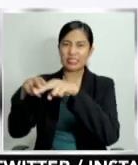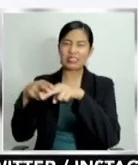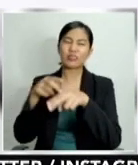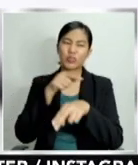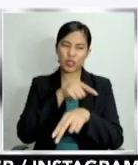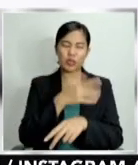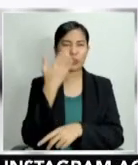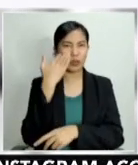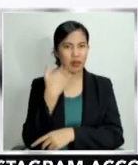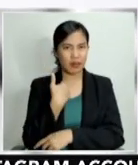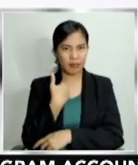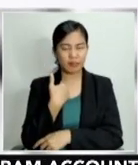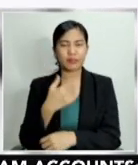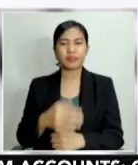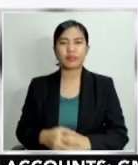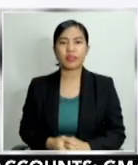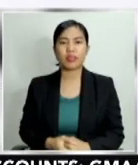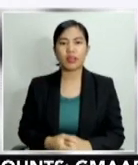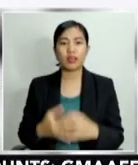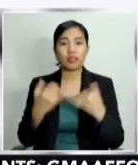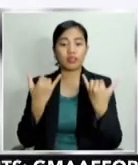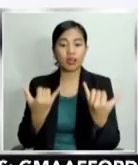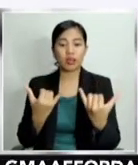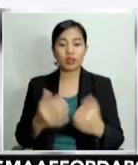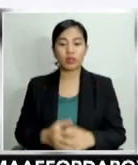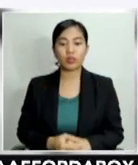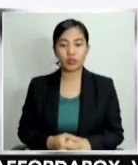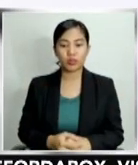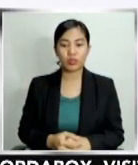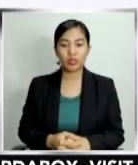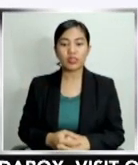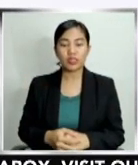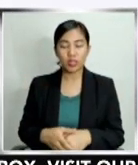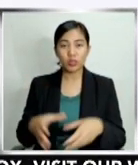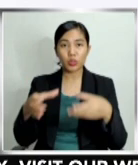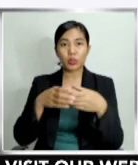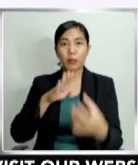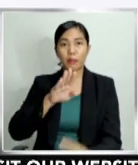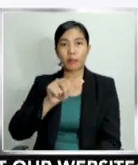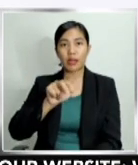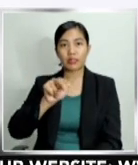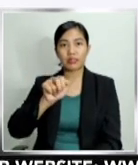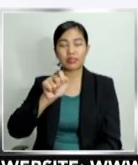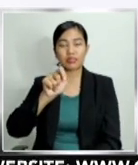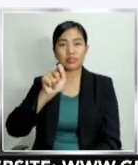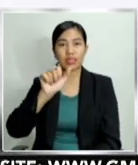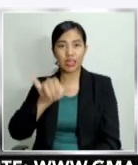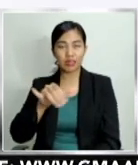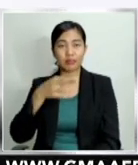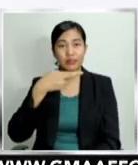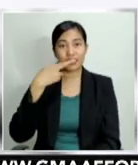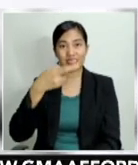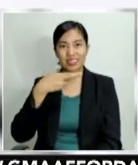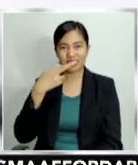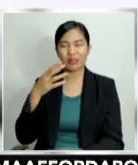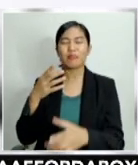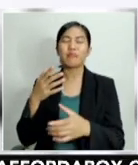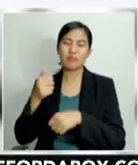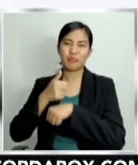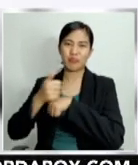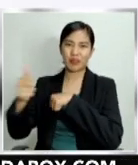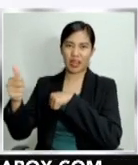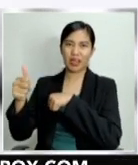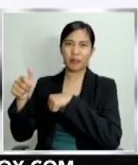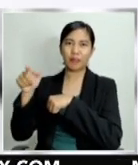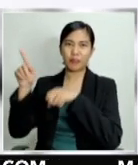si Pangulong Bongbong Marcos ang sinisingil na dapat daw magbitiw na raw bilang concurrent agriculture secretary. Dapat din daw ibasura